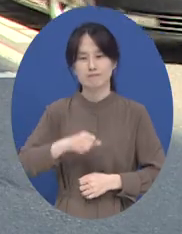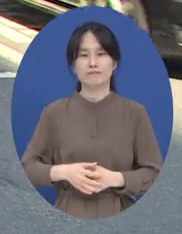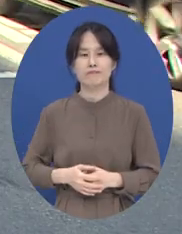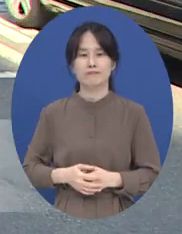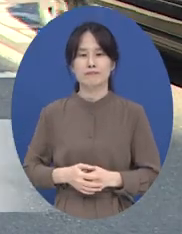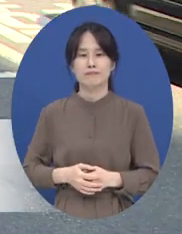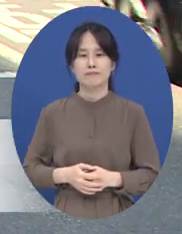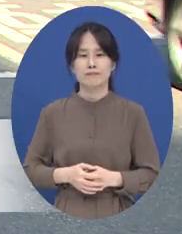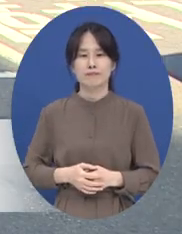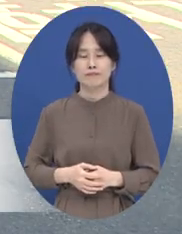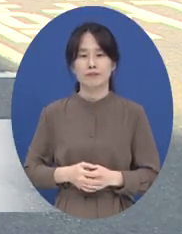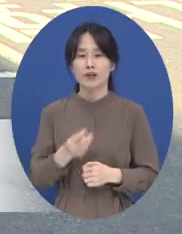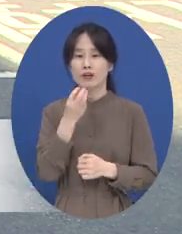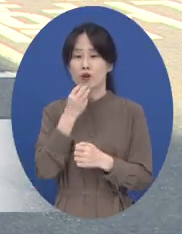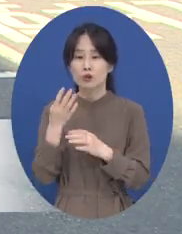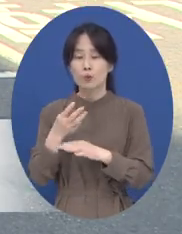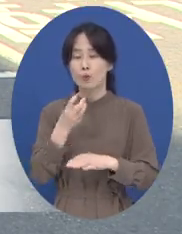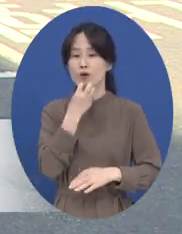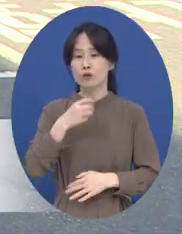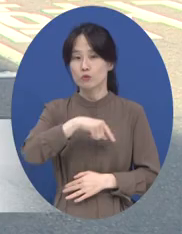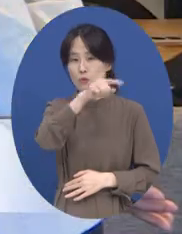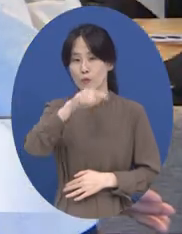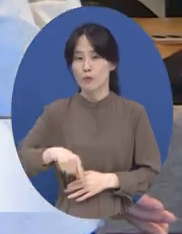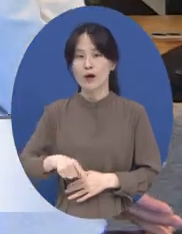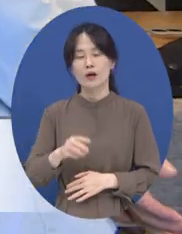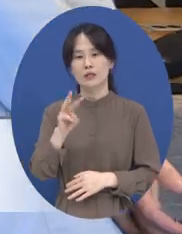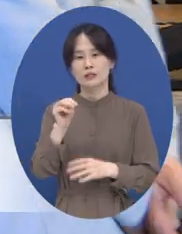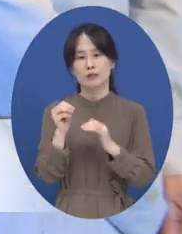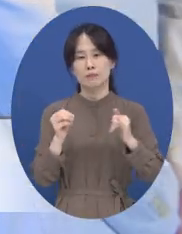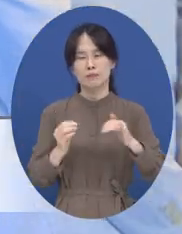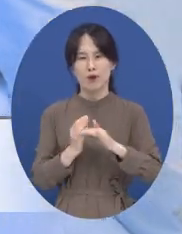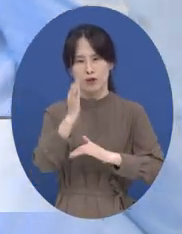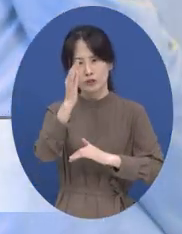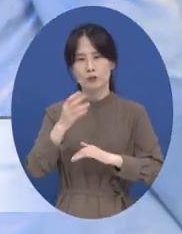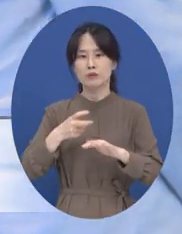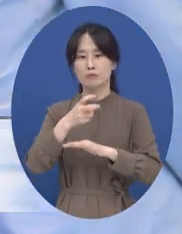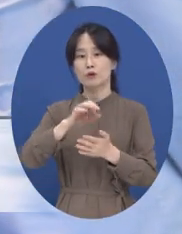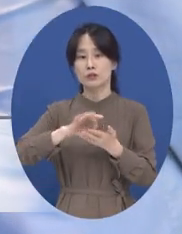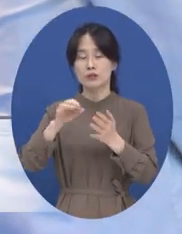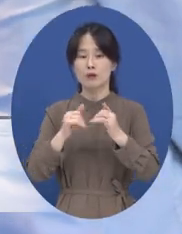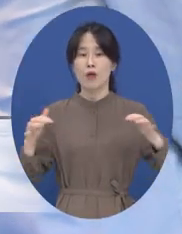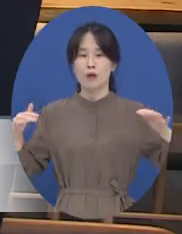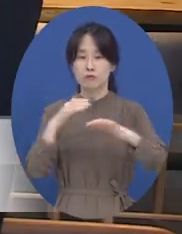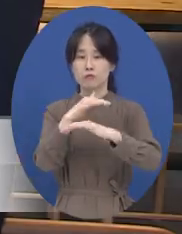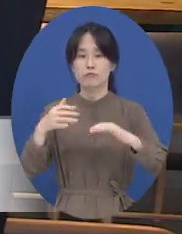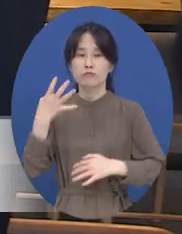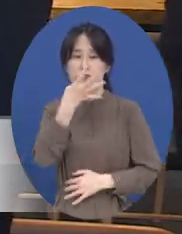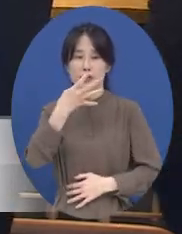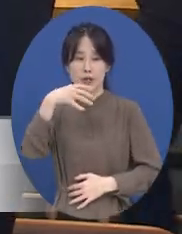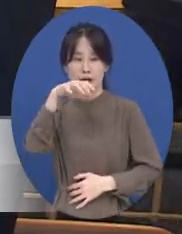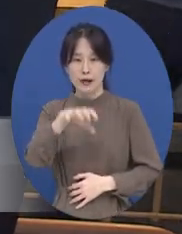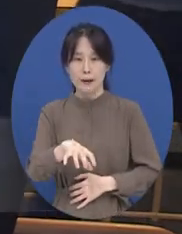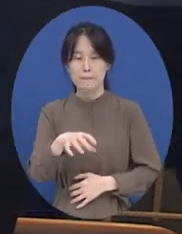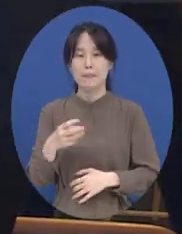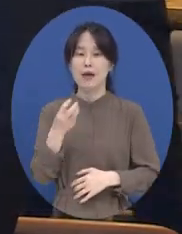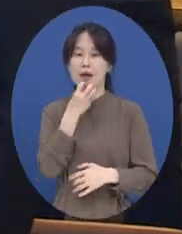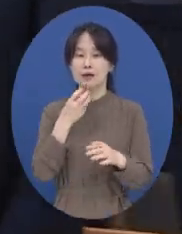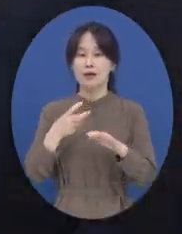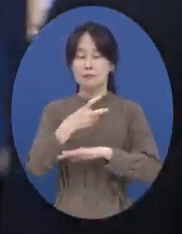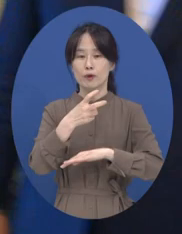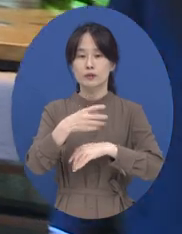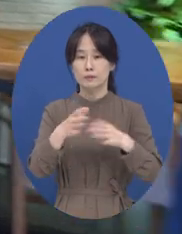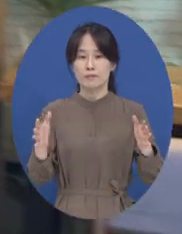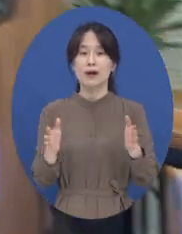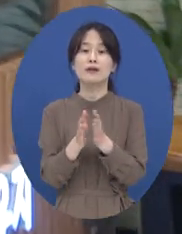이렇게 경기도와 서울을 오가는 하루 3만 명이 넘는 버스 이용객들이 붐비는 사당역 앞에 경기 버스 라운지 가